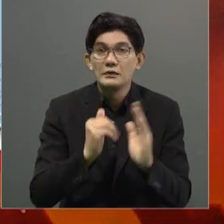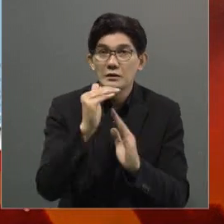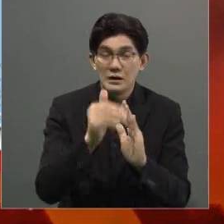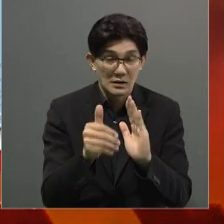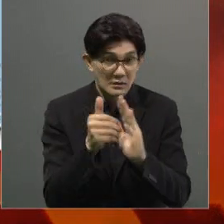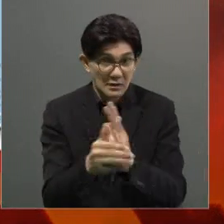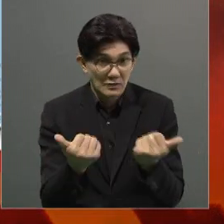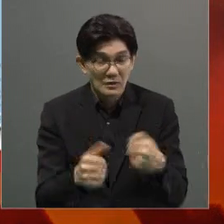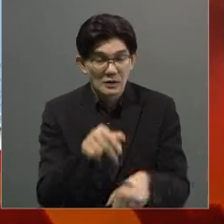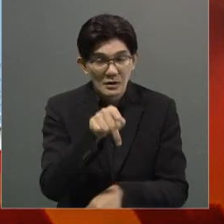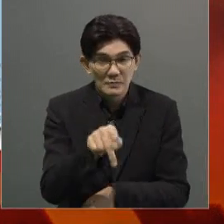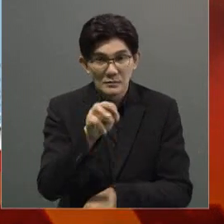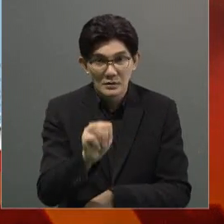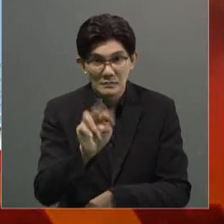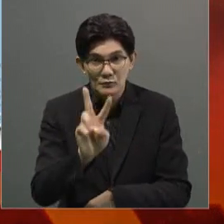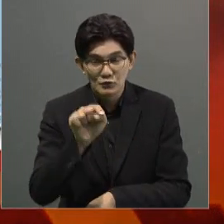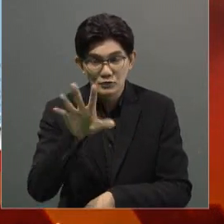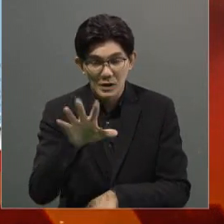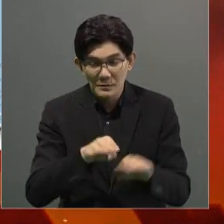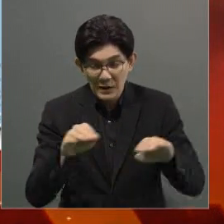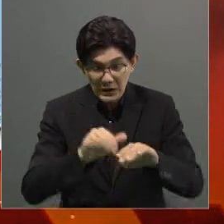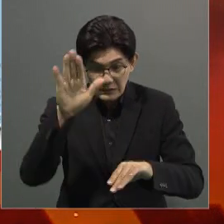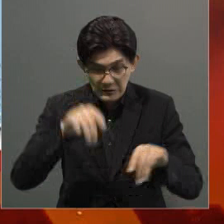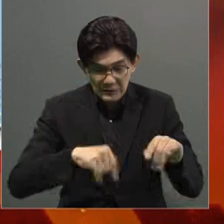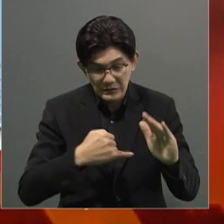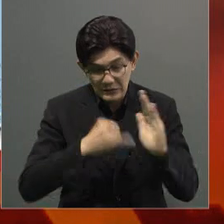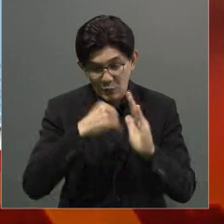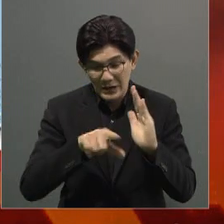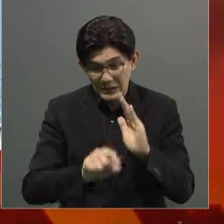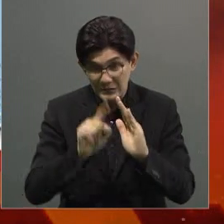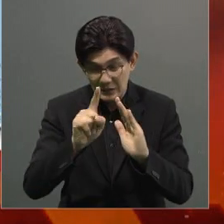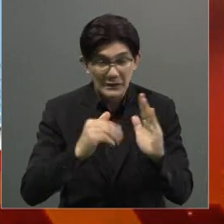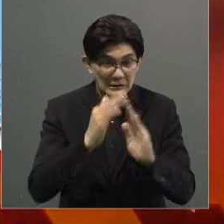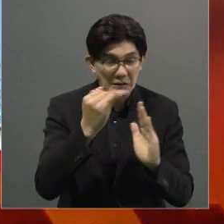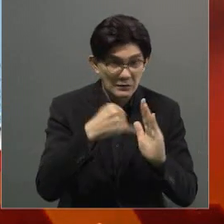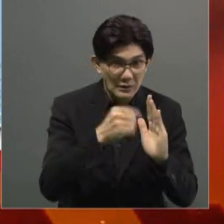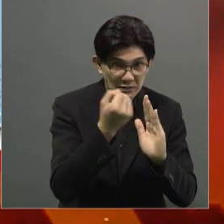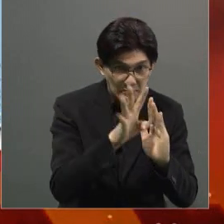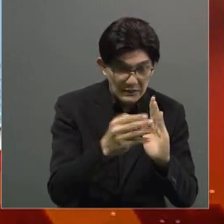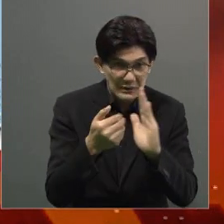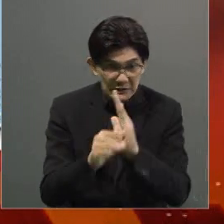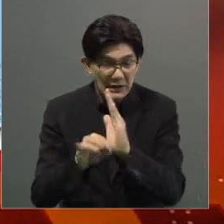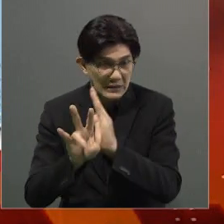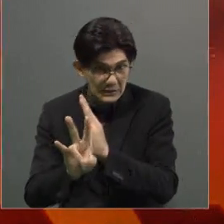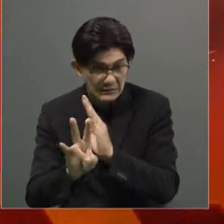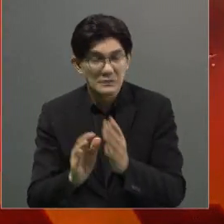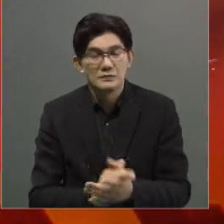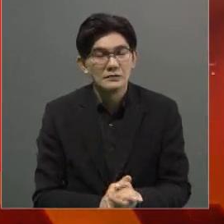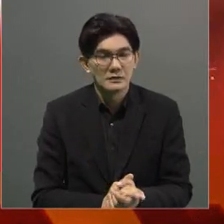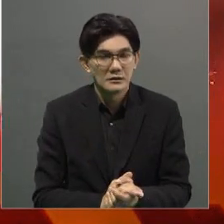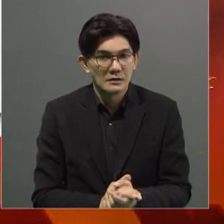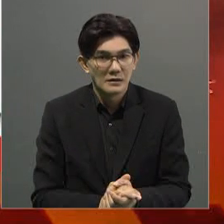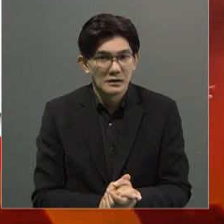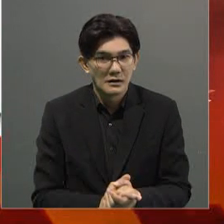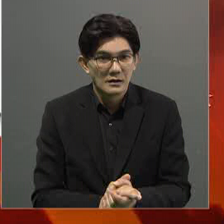อีสานมีค่าPM 2.5เกินมาตรฐานรวม 21จังหวัดภาคเหนือเนี่ย 14จังหวัดภาคอีสาน 7จังหวัดโดยที่